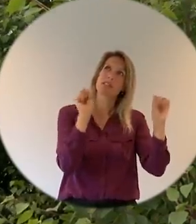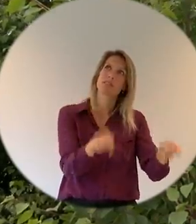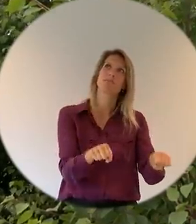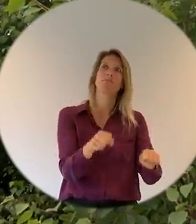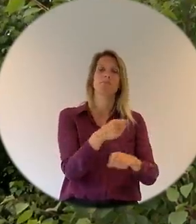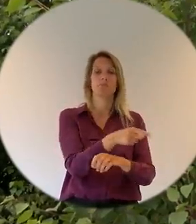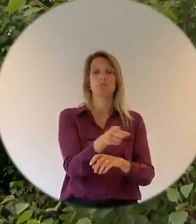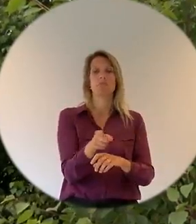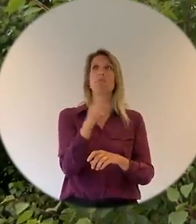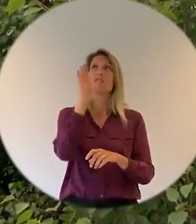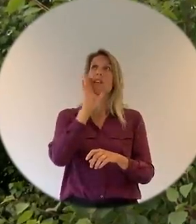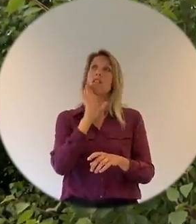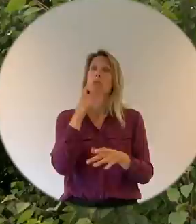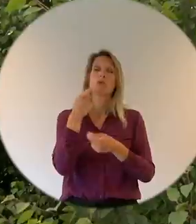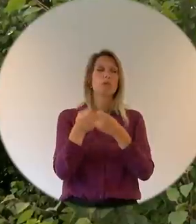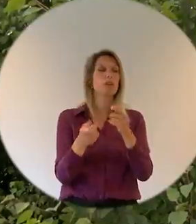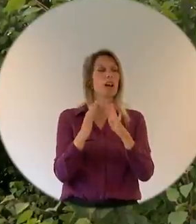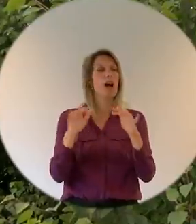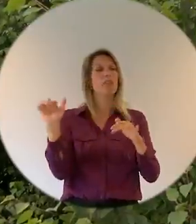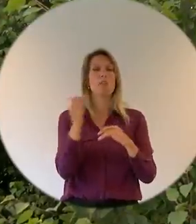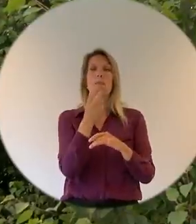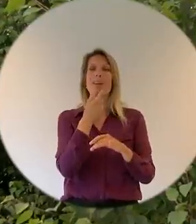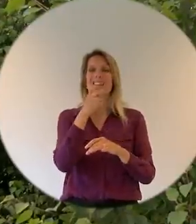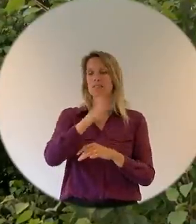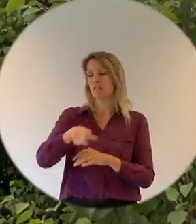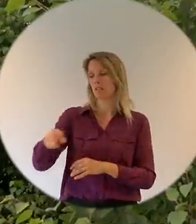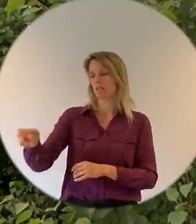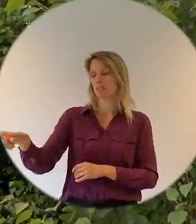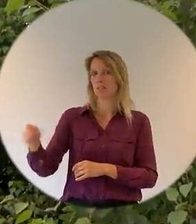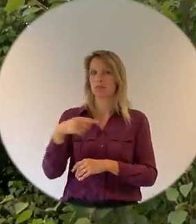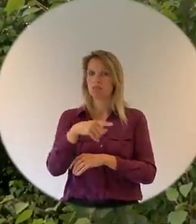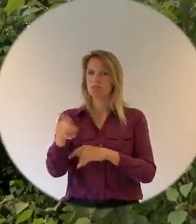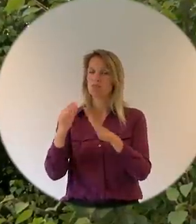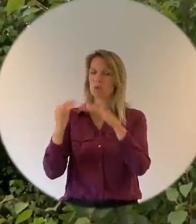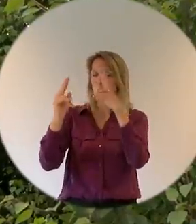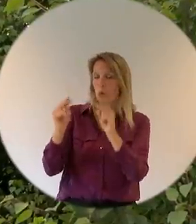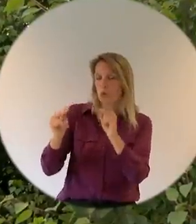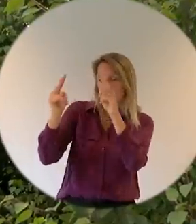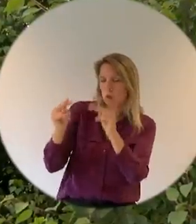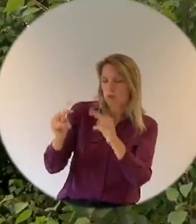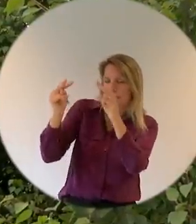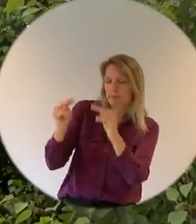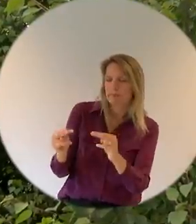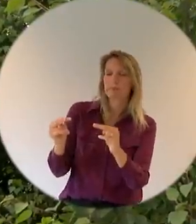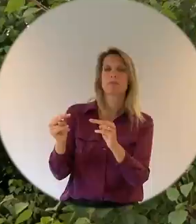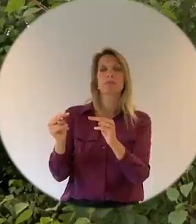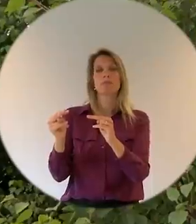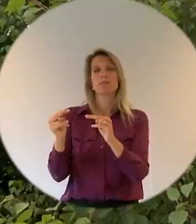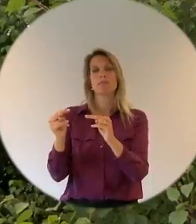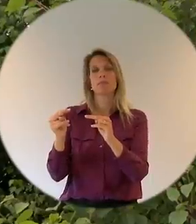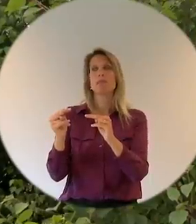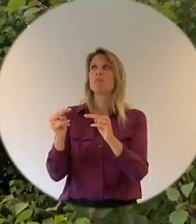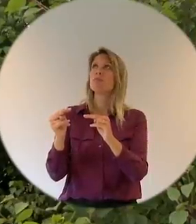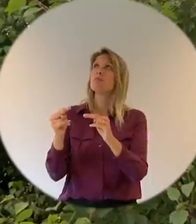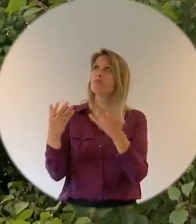zijn met alle anderen, medici, mensen die van allerlei onderzoek doen, en geef dat we met elkaar